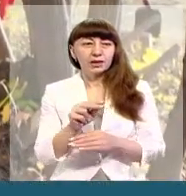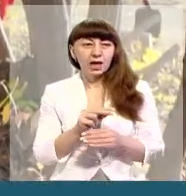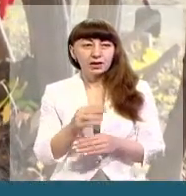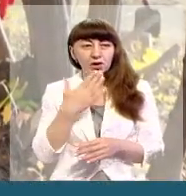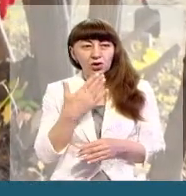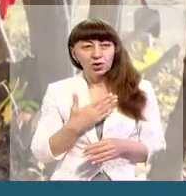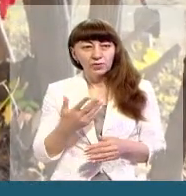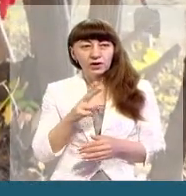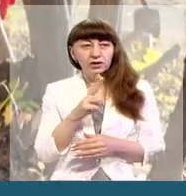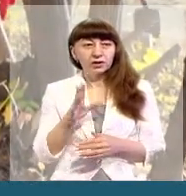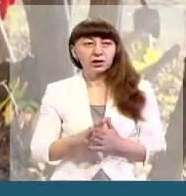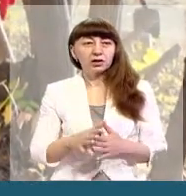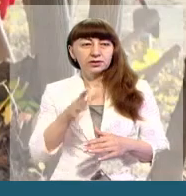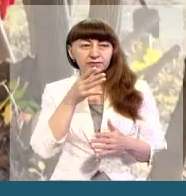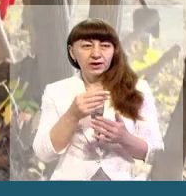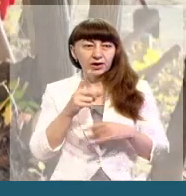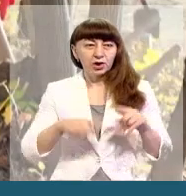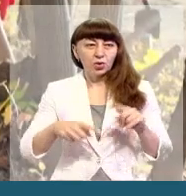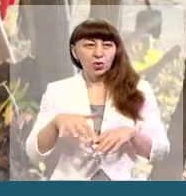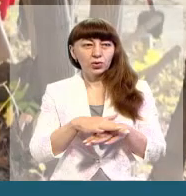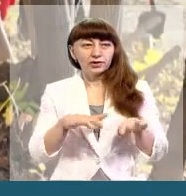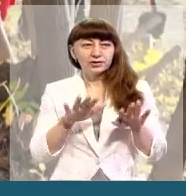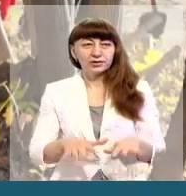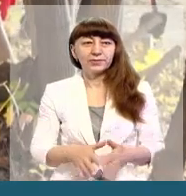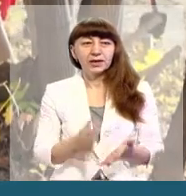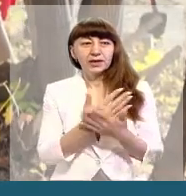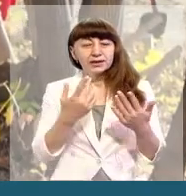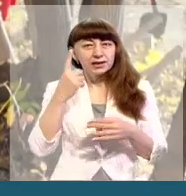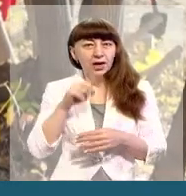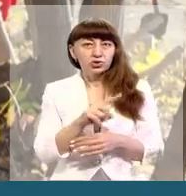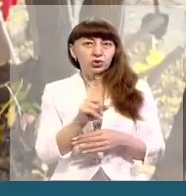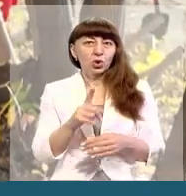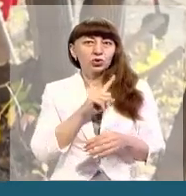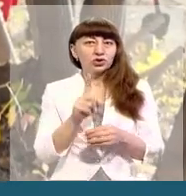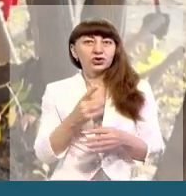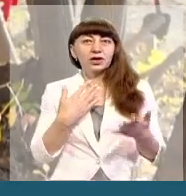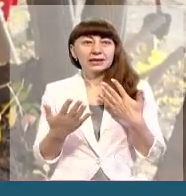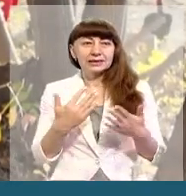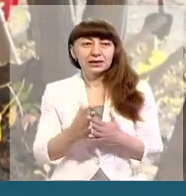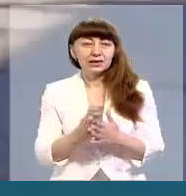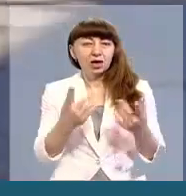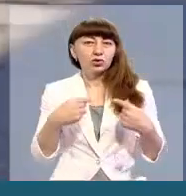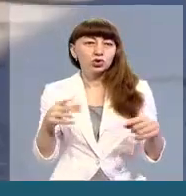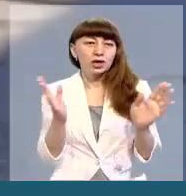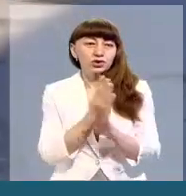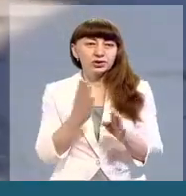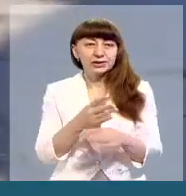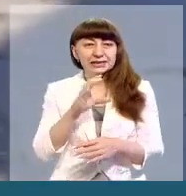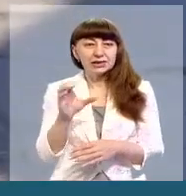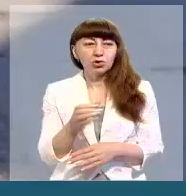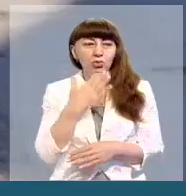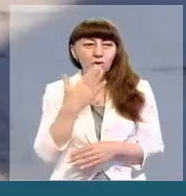білеміз, айналамыздағы қоршаған ортаға махаббатпен қарау, және де жастарға сол үлгі өнеге көрсету. «Таза